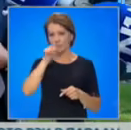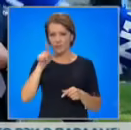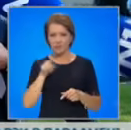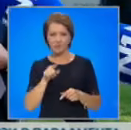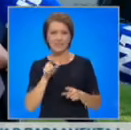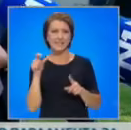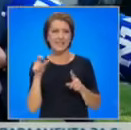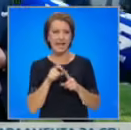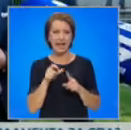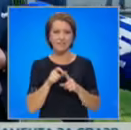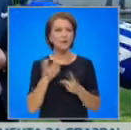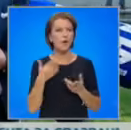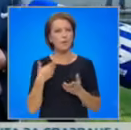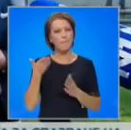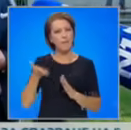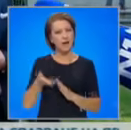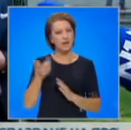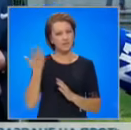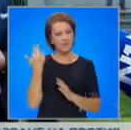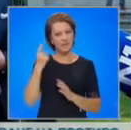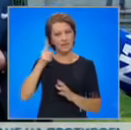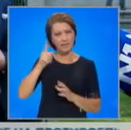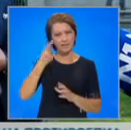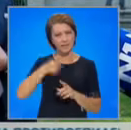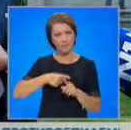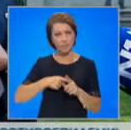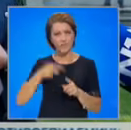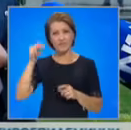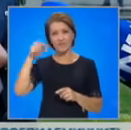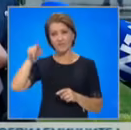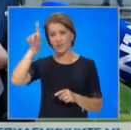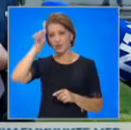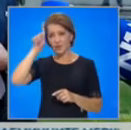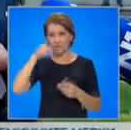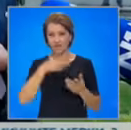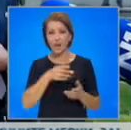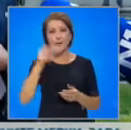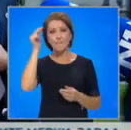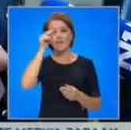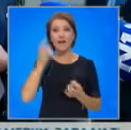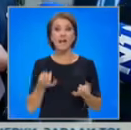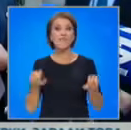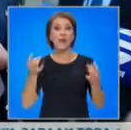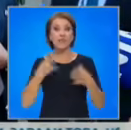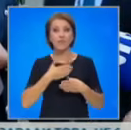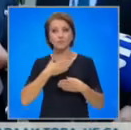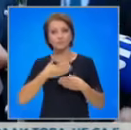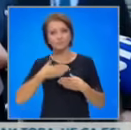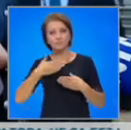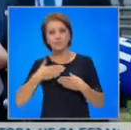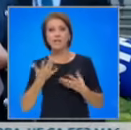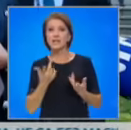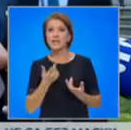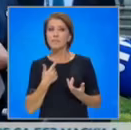президента Радев, когато бях в София преди месец и половина. България е в средата на нов изборен цикъл, така че предполагам, че с